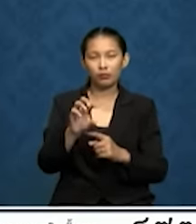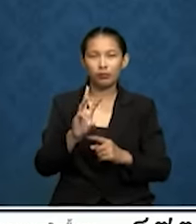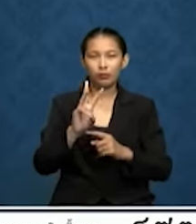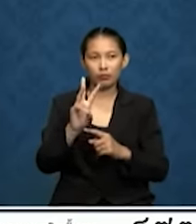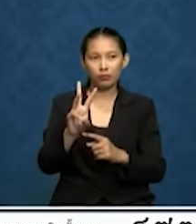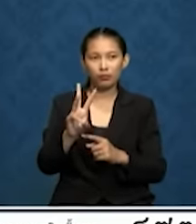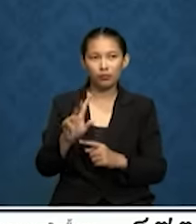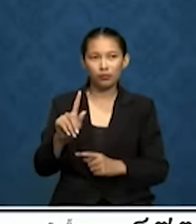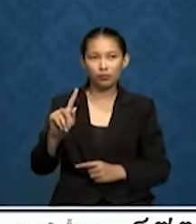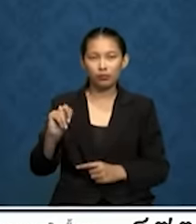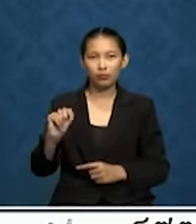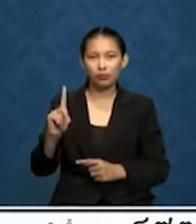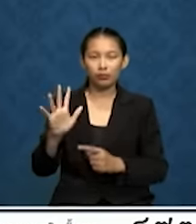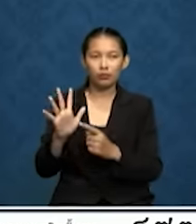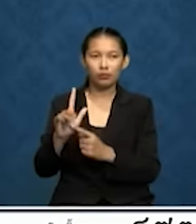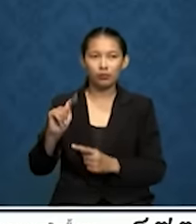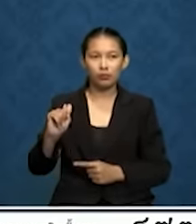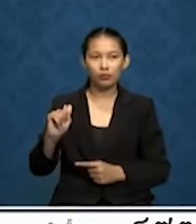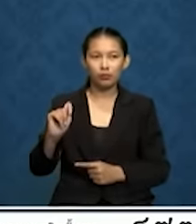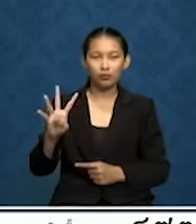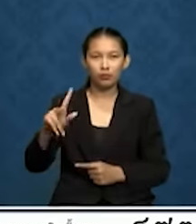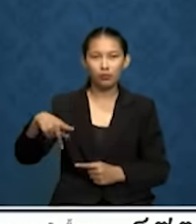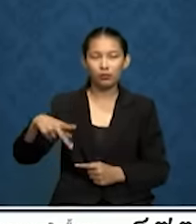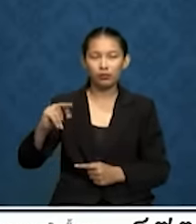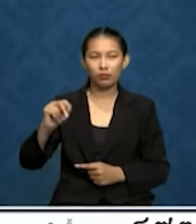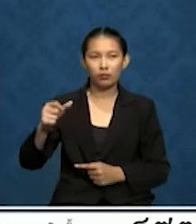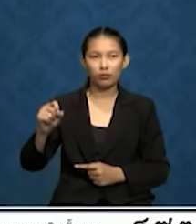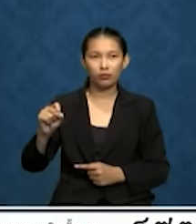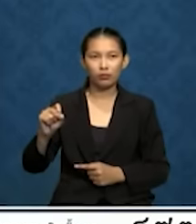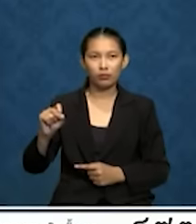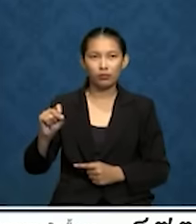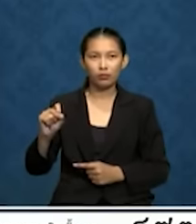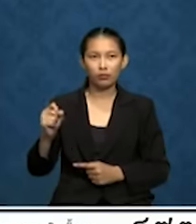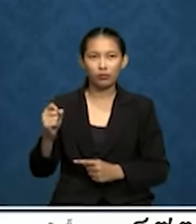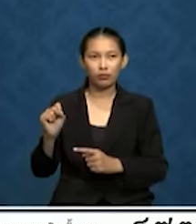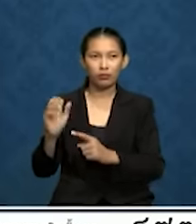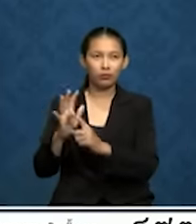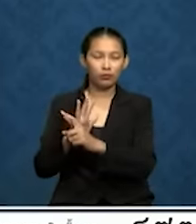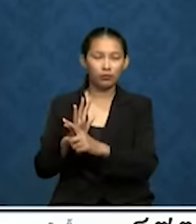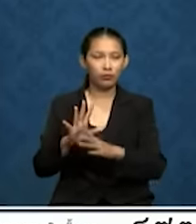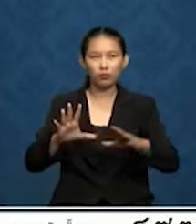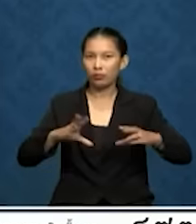126นายณัฐพงษ์เปรมภูลสวัสด ิ์ไม่เห็นชอบครับ